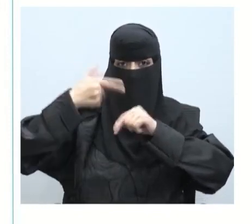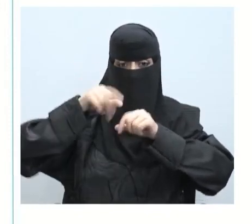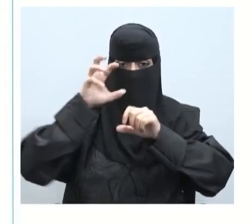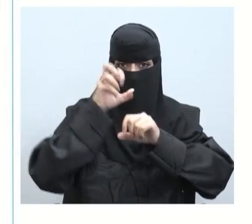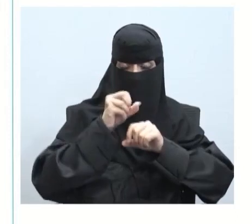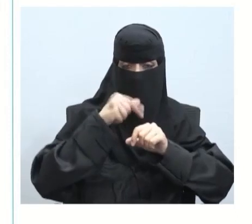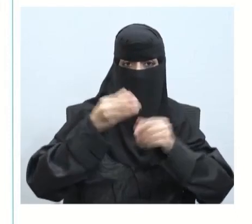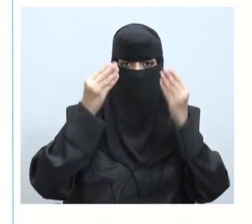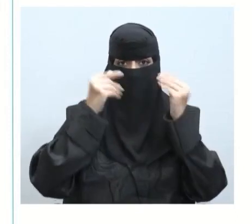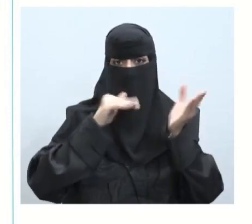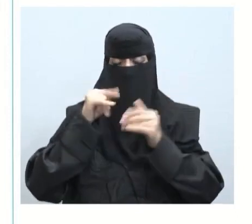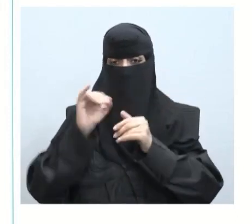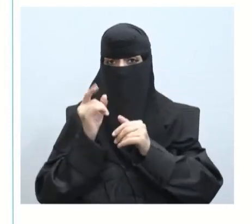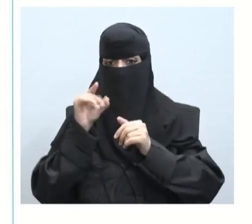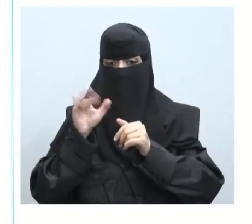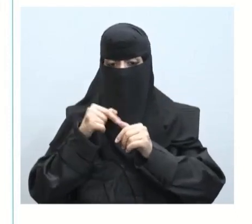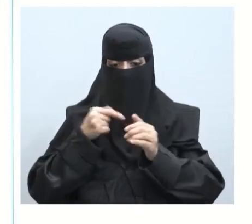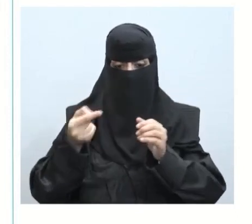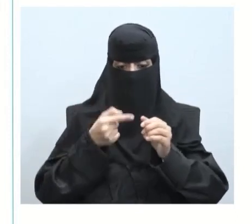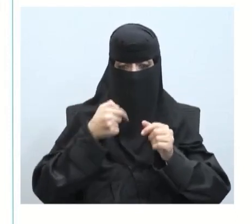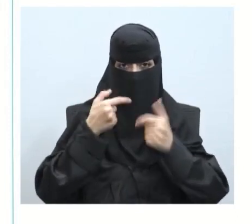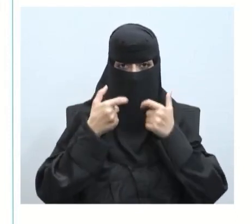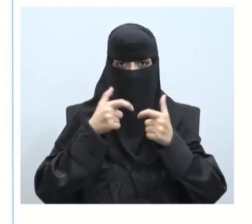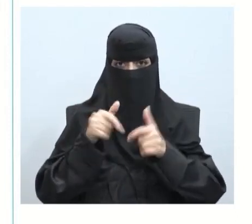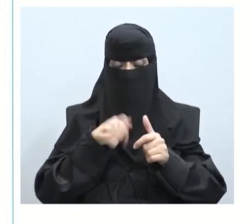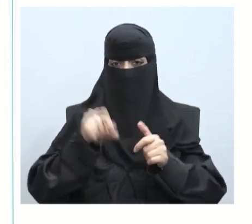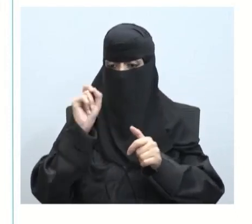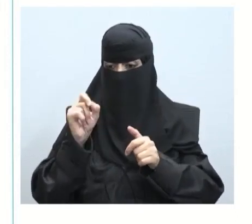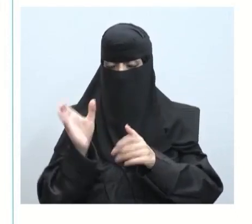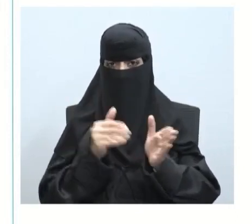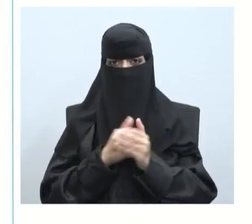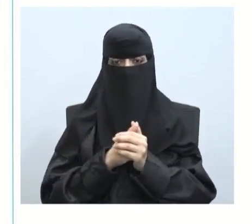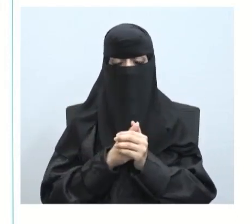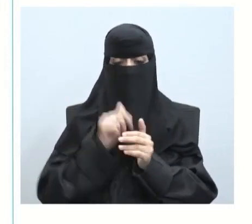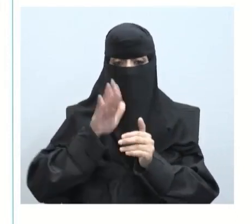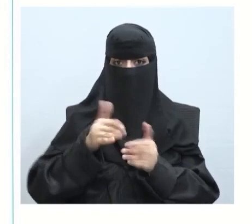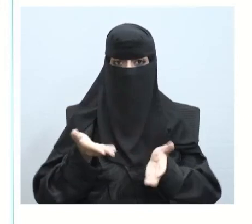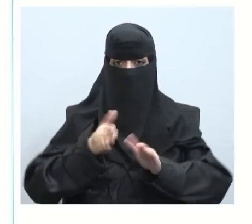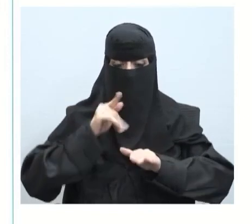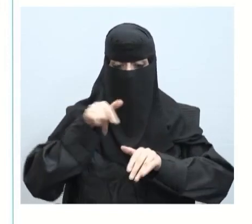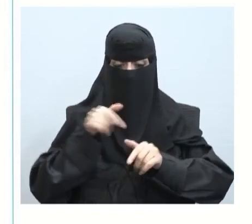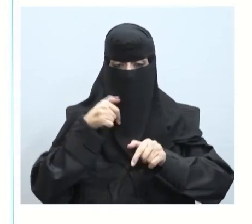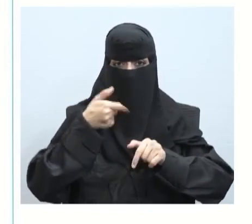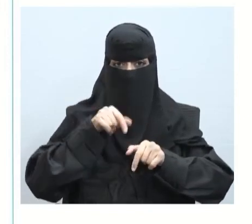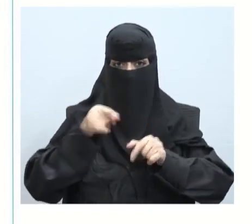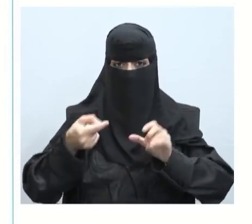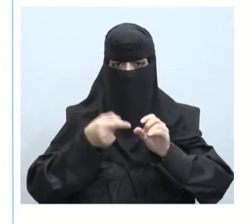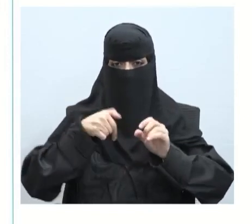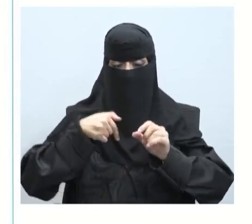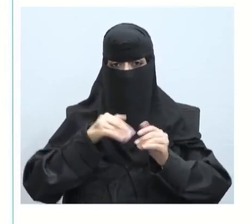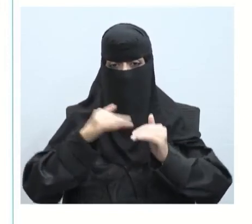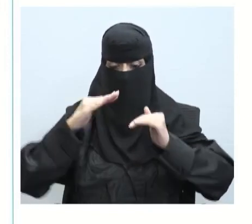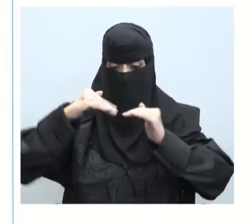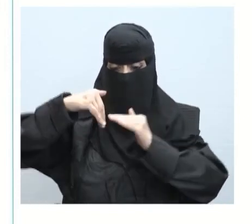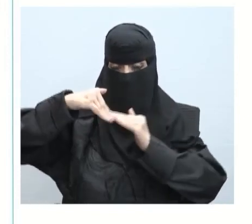البيانات من المنفذ التناظري اي 0، ايضا التلت سنسور هنا مستشعر الاماله